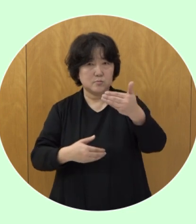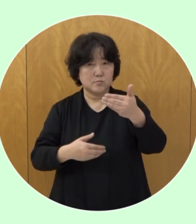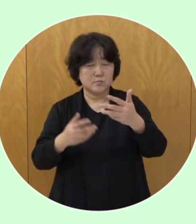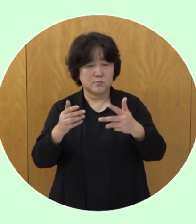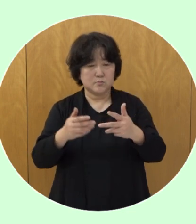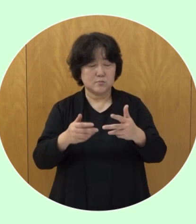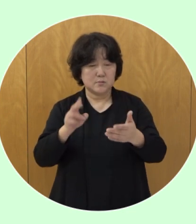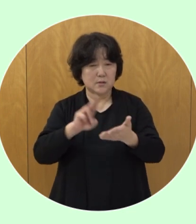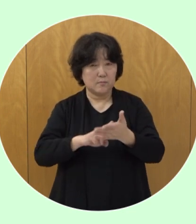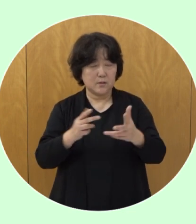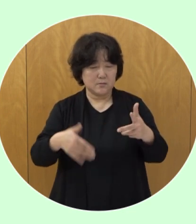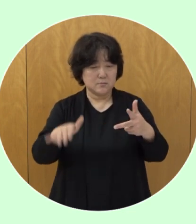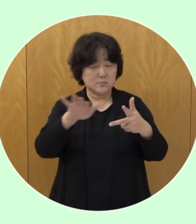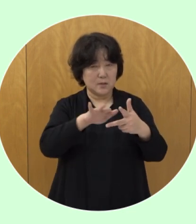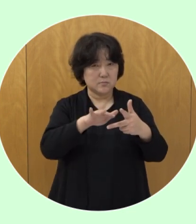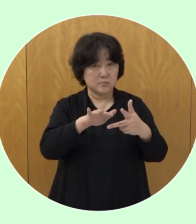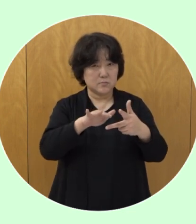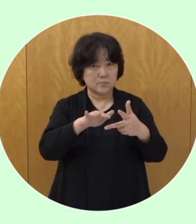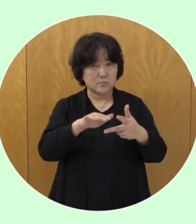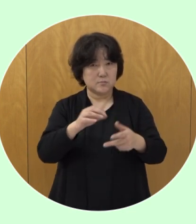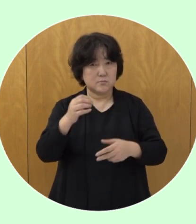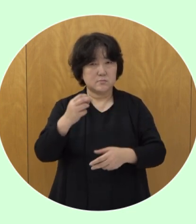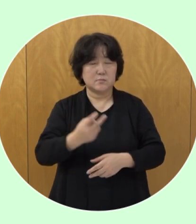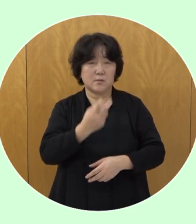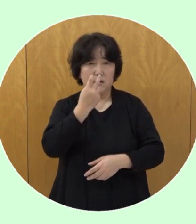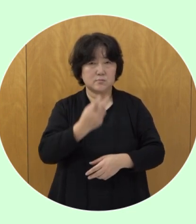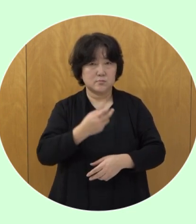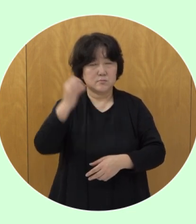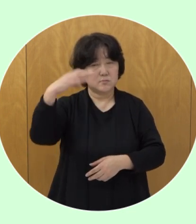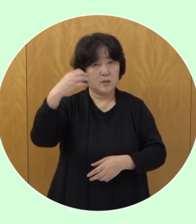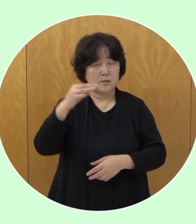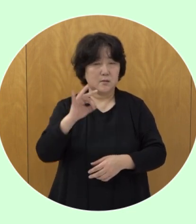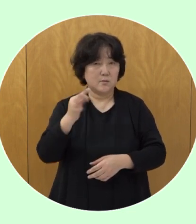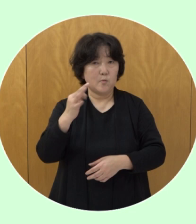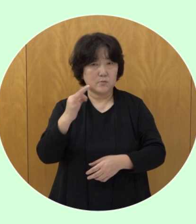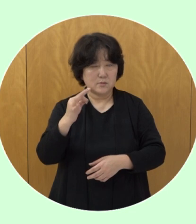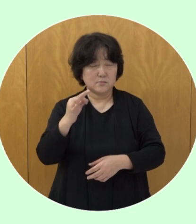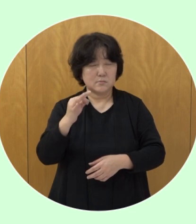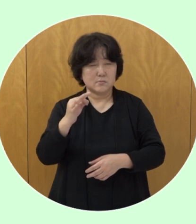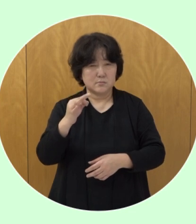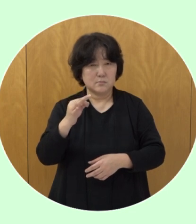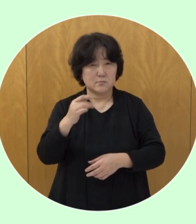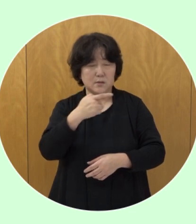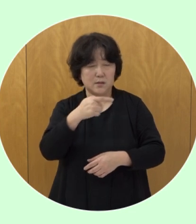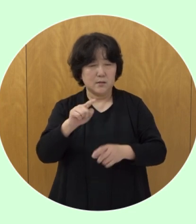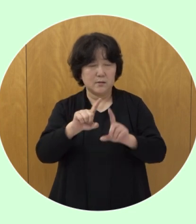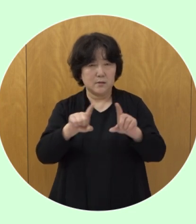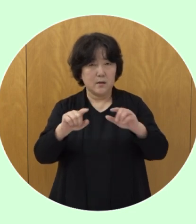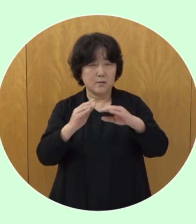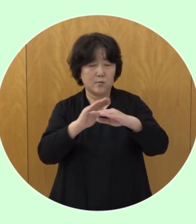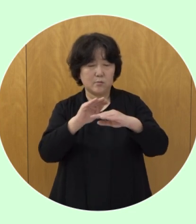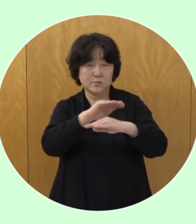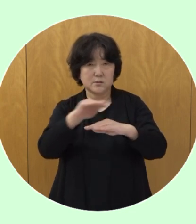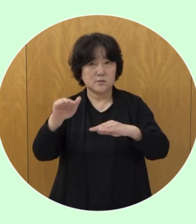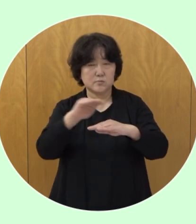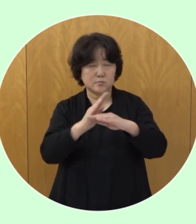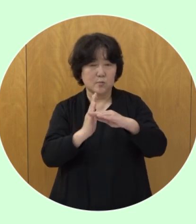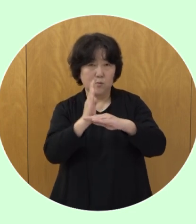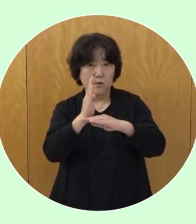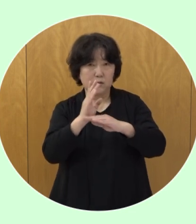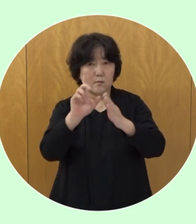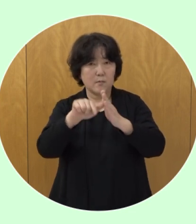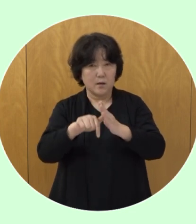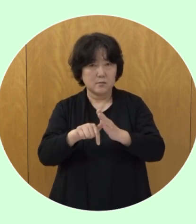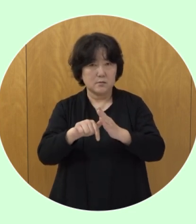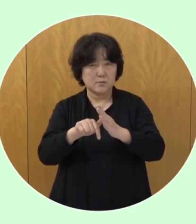における施設燃料費、ガス、電気料金につきまして、一定の基準を上回る 影響の大